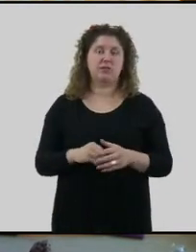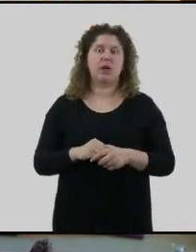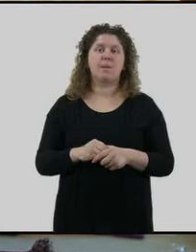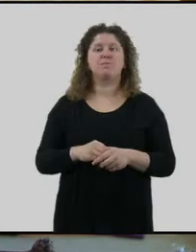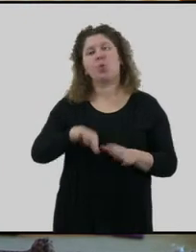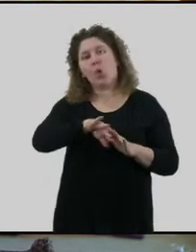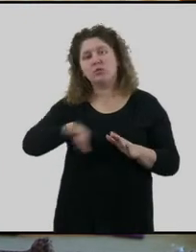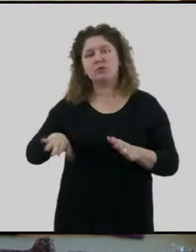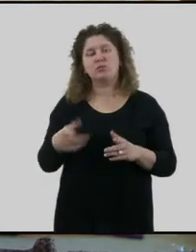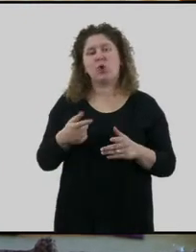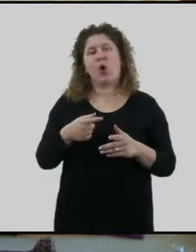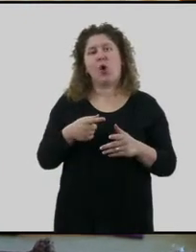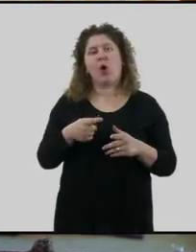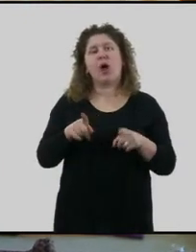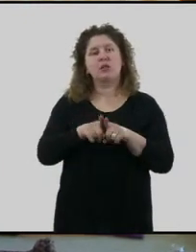toga smo i